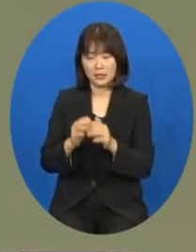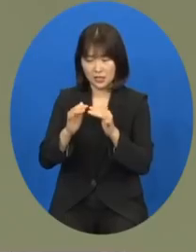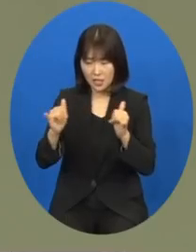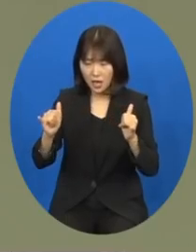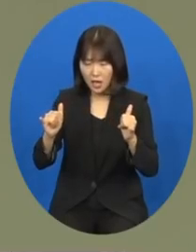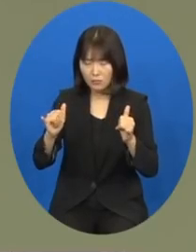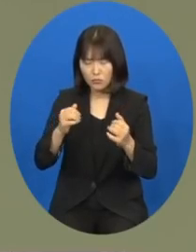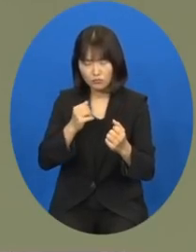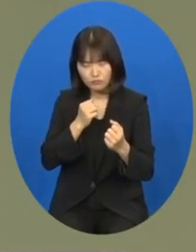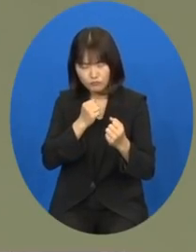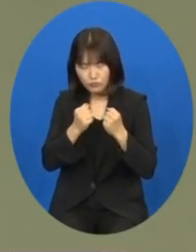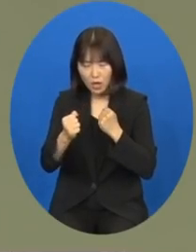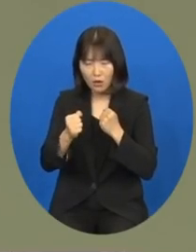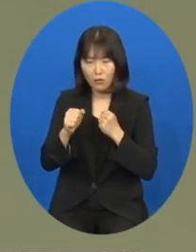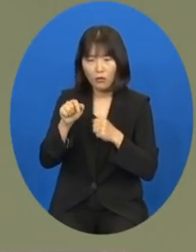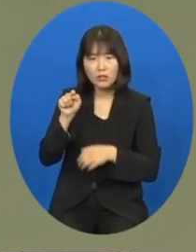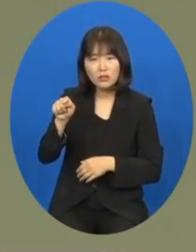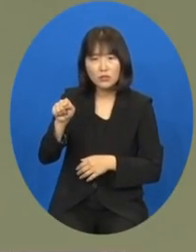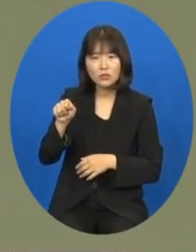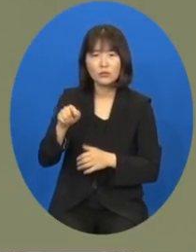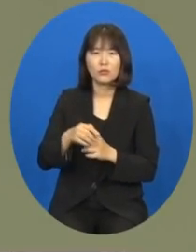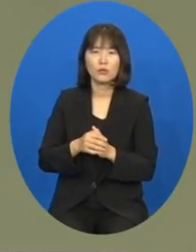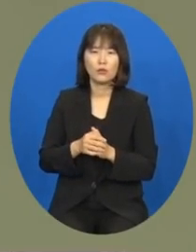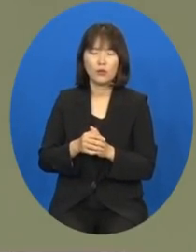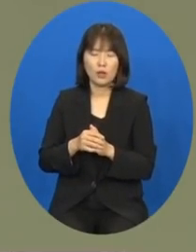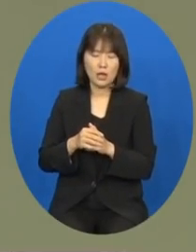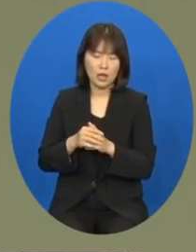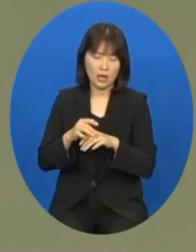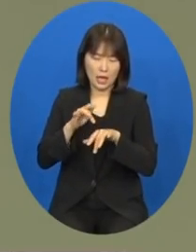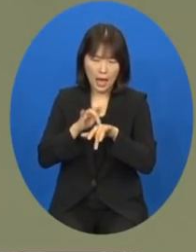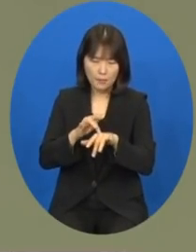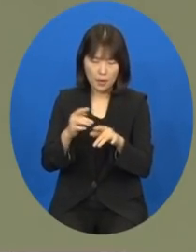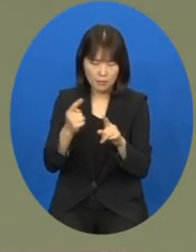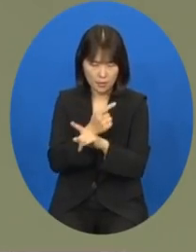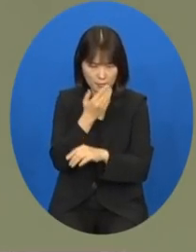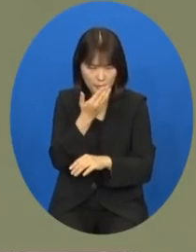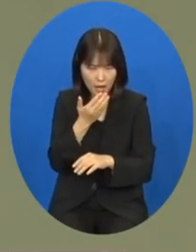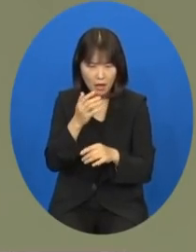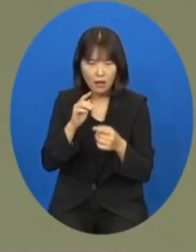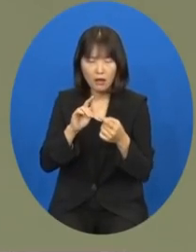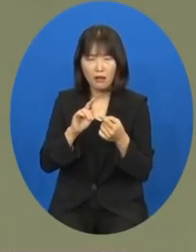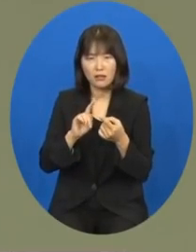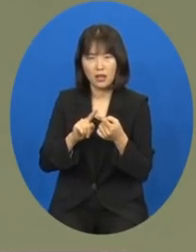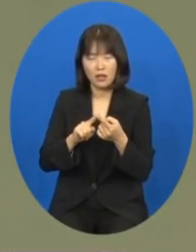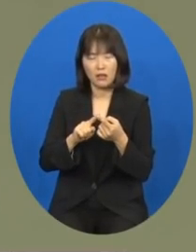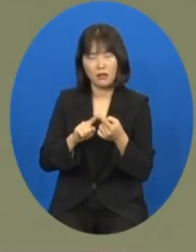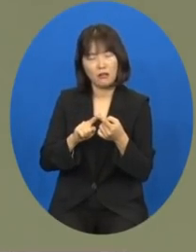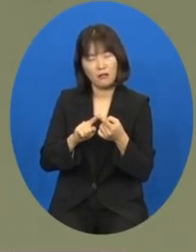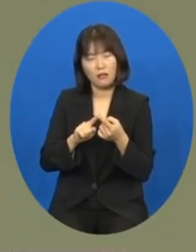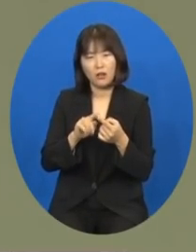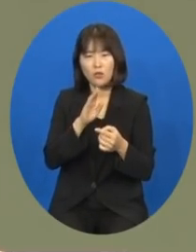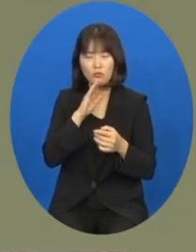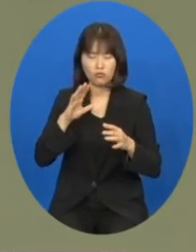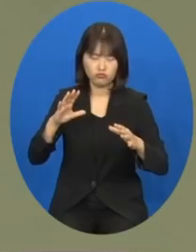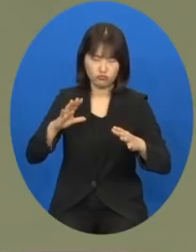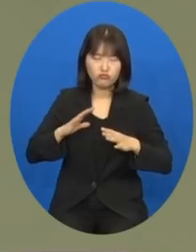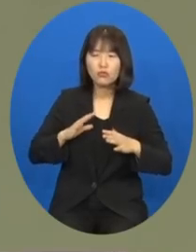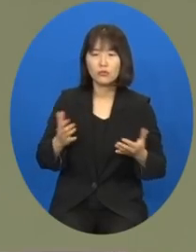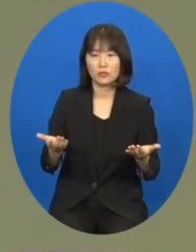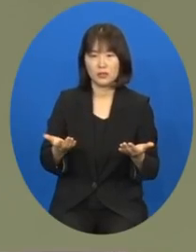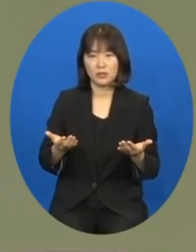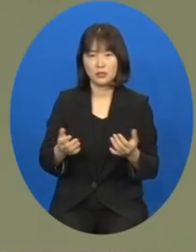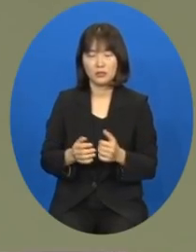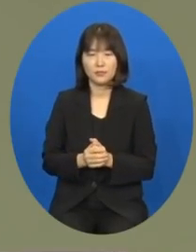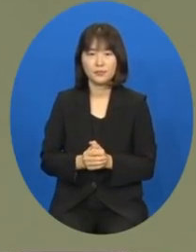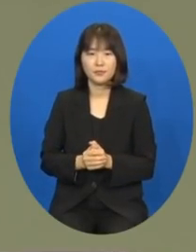그도 악마가 될 수 있다는 것이 참으로 두려운 일이 아닐 수 없습니다 그렇게 유명한 사건입니다